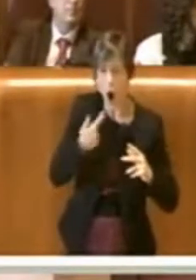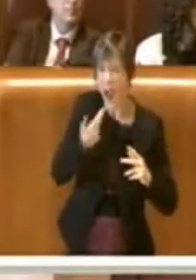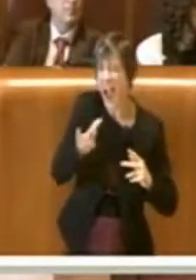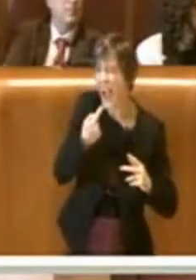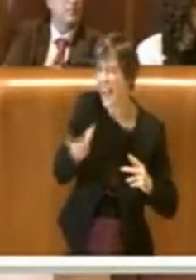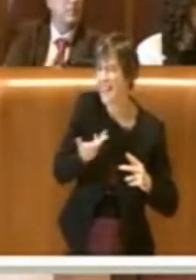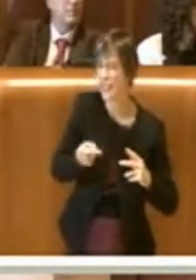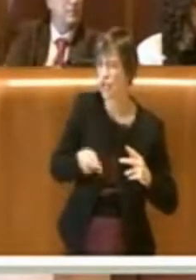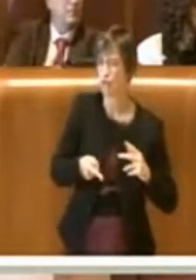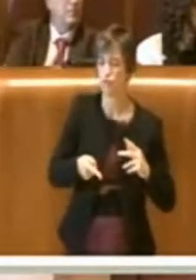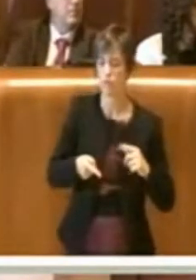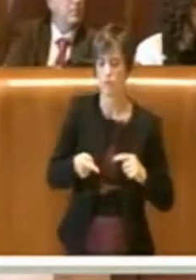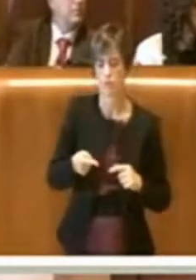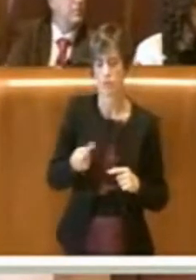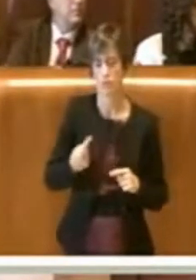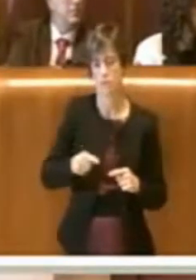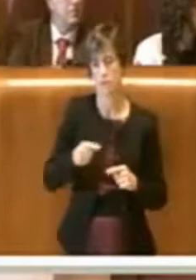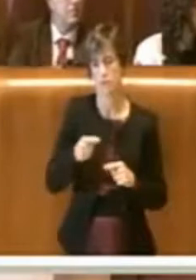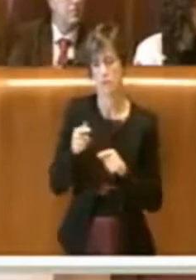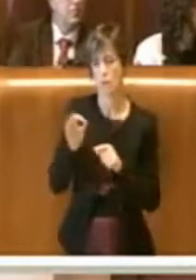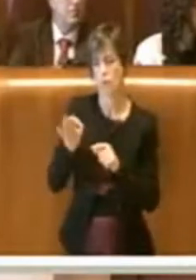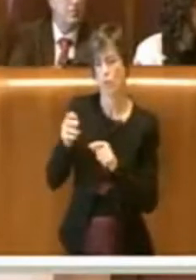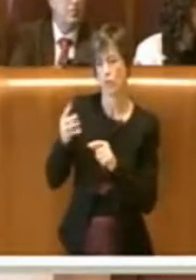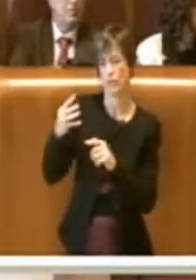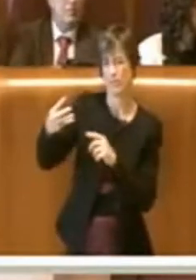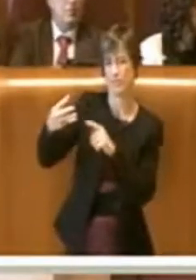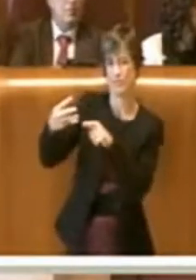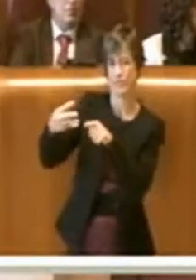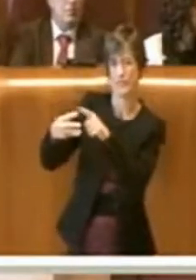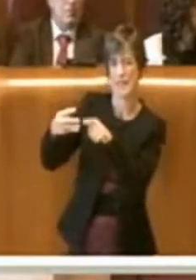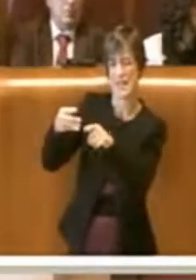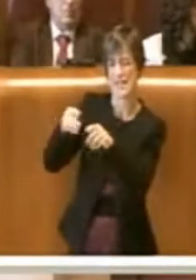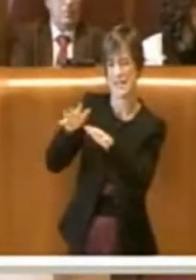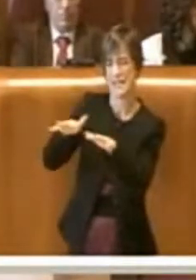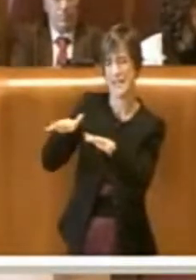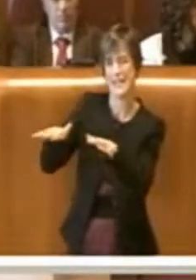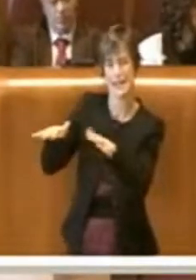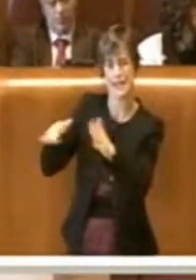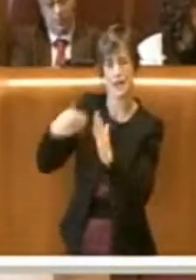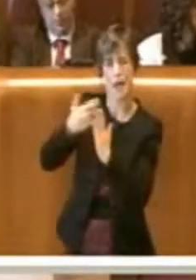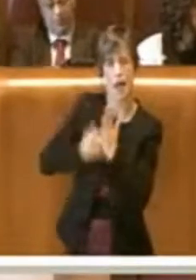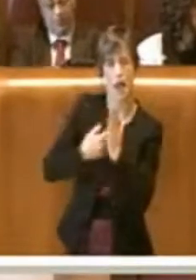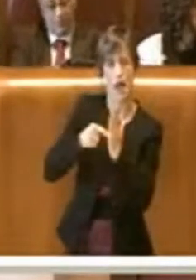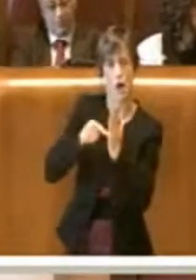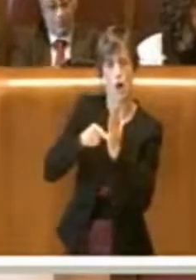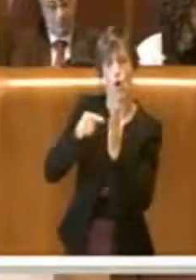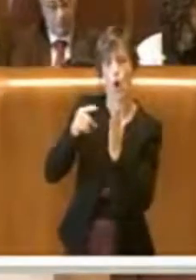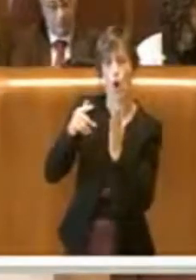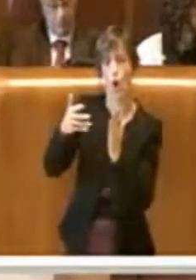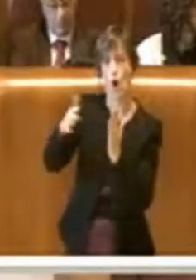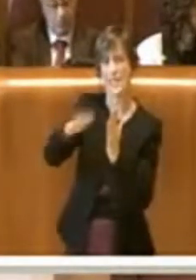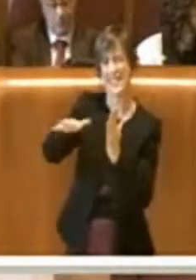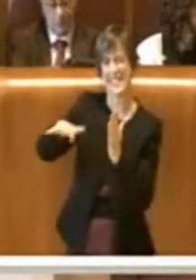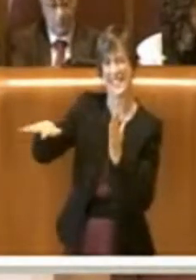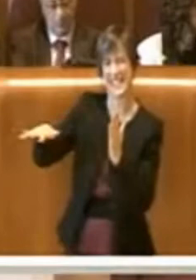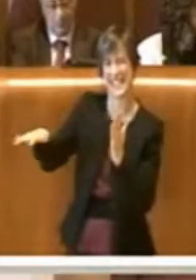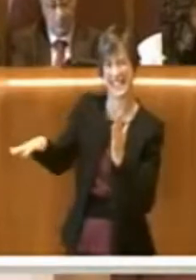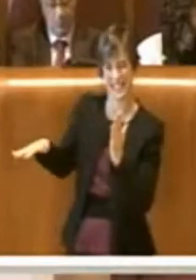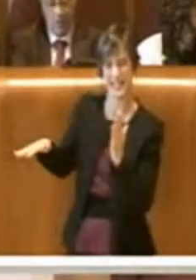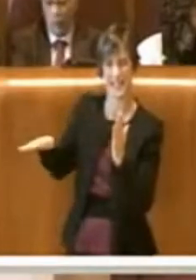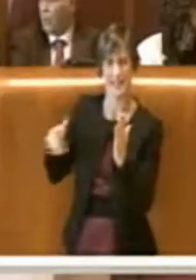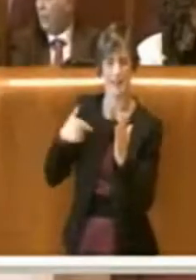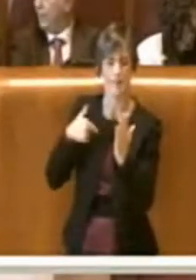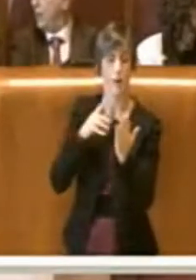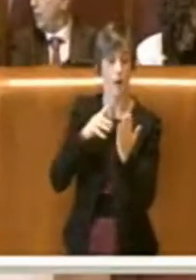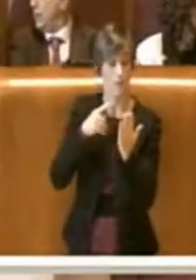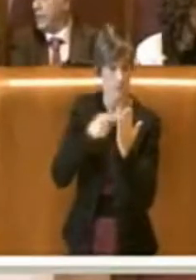E parto proprio da questi siti individuati, di cui ripeto 4 nel municipio